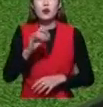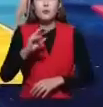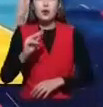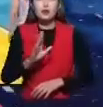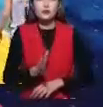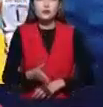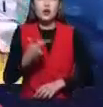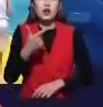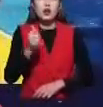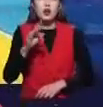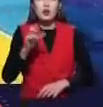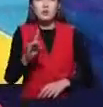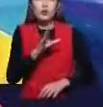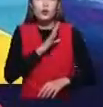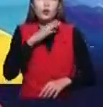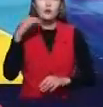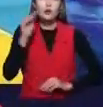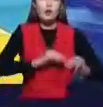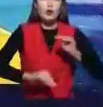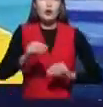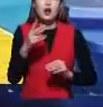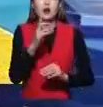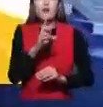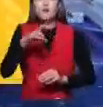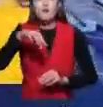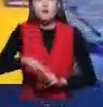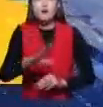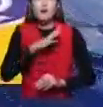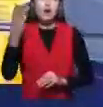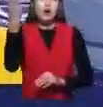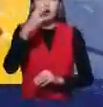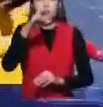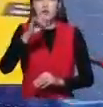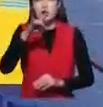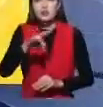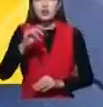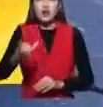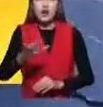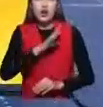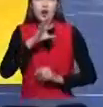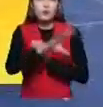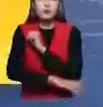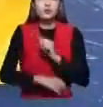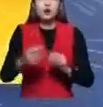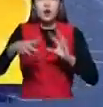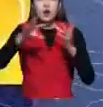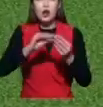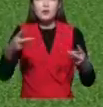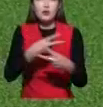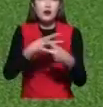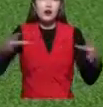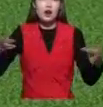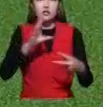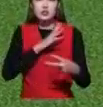өткізеді. ВТБ бірыңғай лигасының матчында Астана Қазан Униксмен кездесті. Ойынның соңғы бөлігінде ғана тең нәтиже тіркелді.